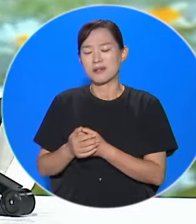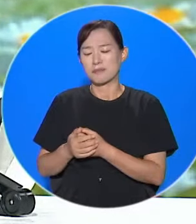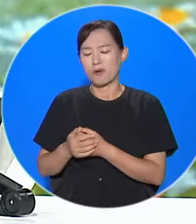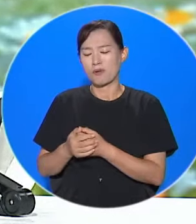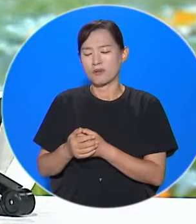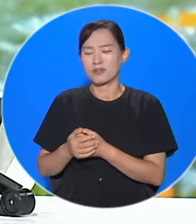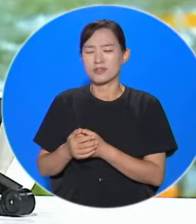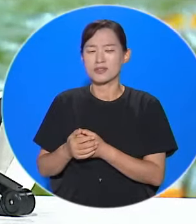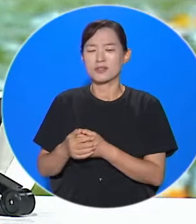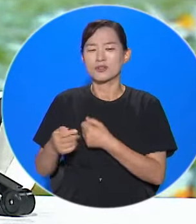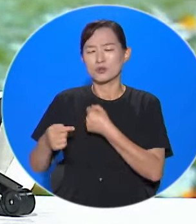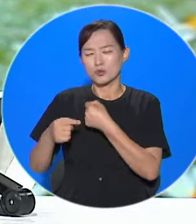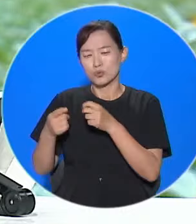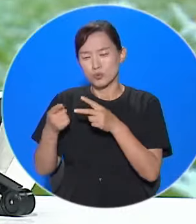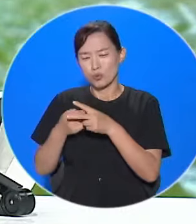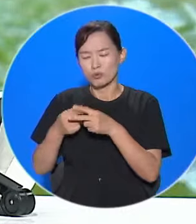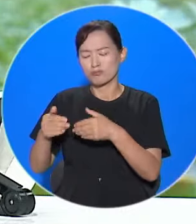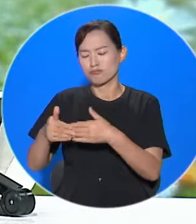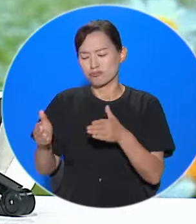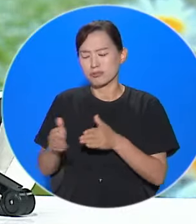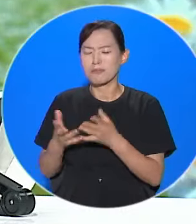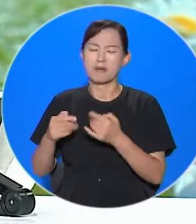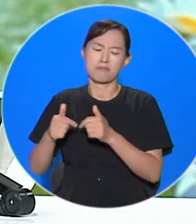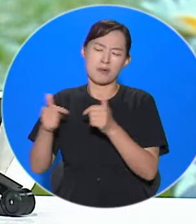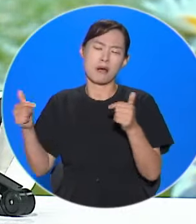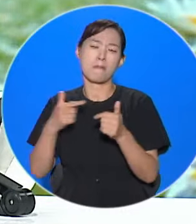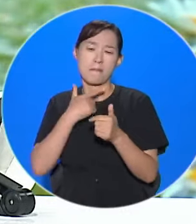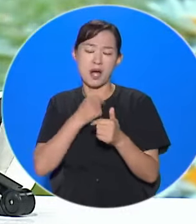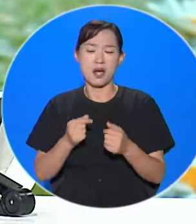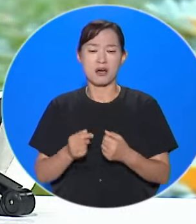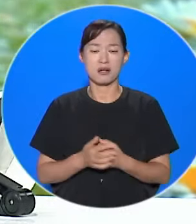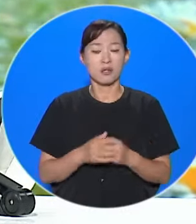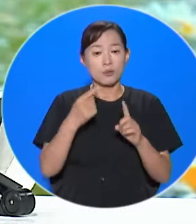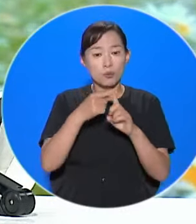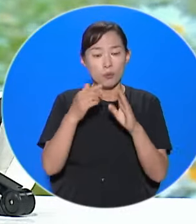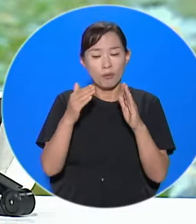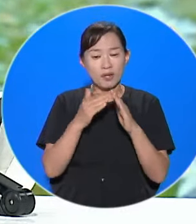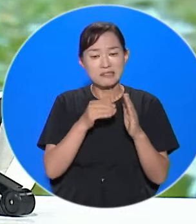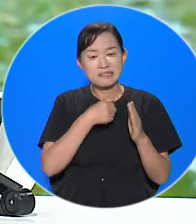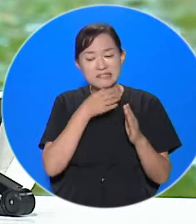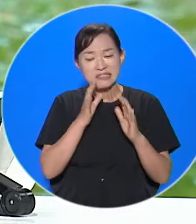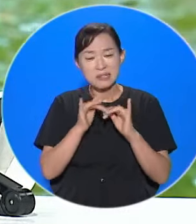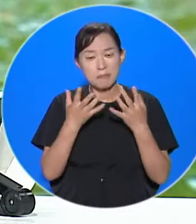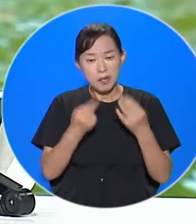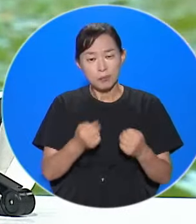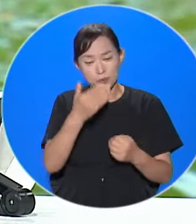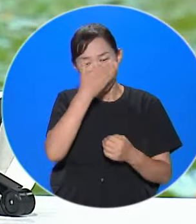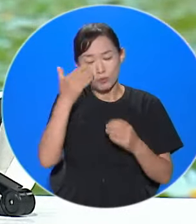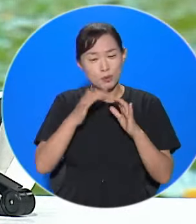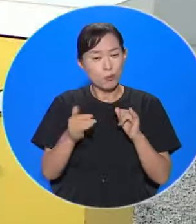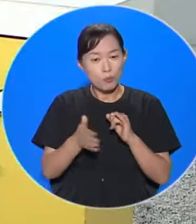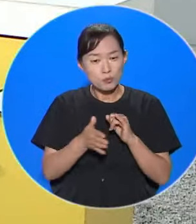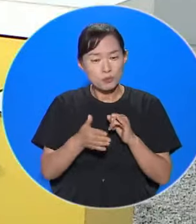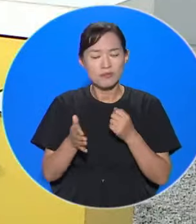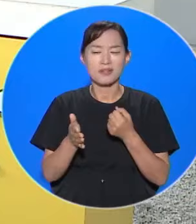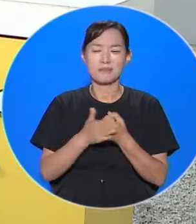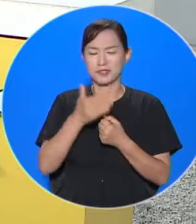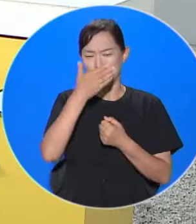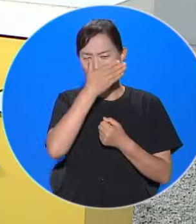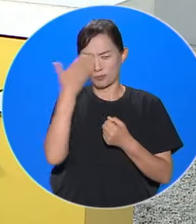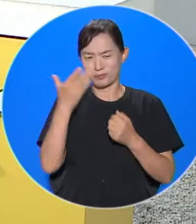청년부들을 많아졌으면 좋겠어요. 아, 그러니까 교회 어르신들이 많고 젊은 분들이 좀 많이 없어서. 네. 우리 젊은